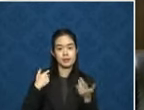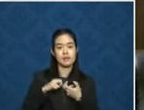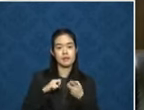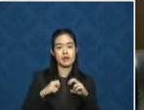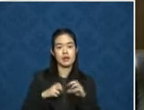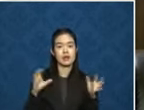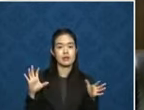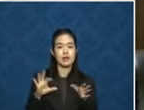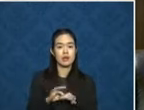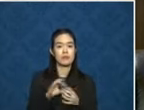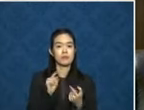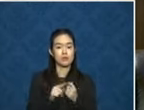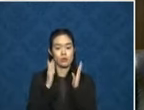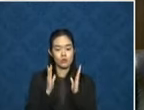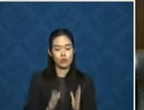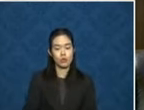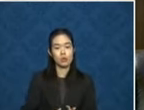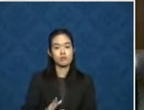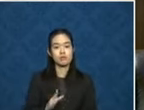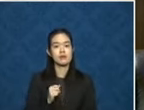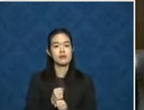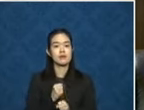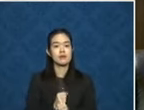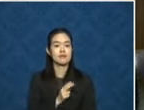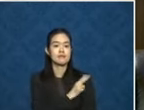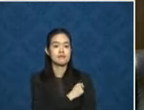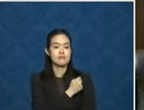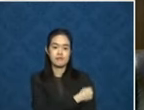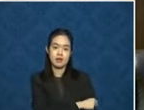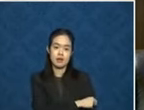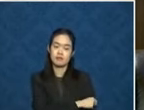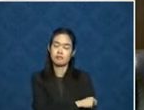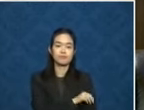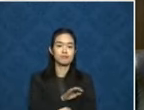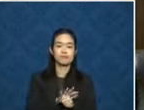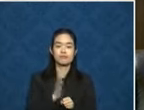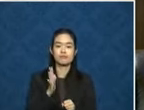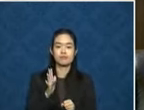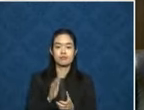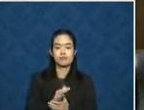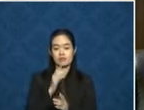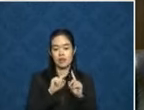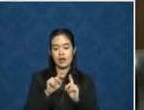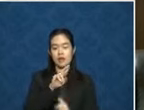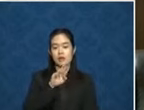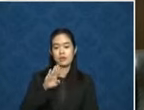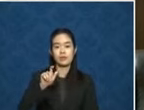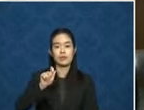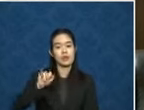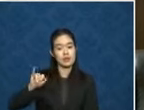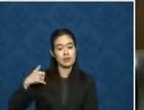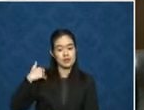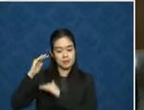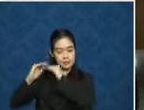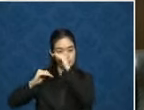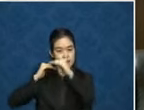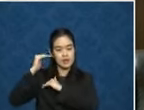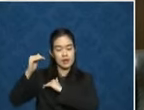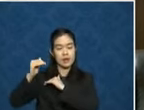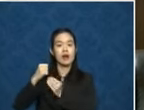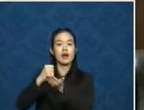ในเรื่องของบุคลากรทางการแพทย์ที่ไม่เพียงพอแต่เมื่อเทคโนโลยีของ AIมีการพัฒนา